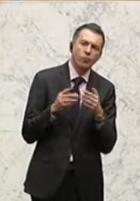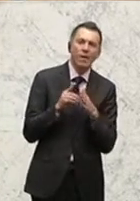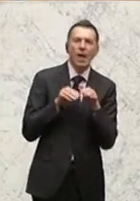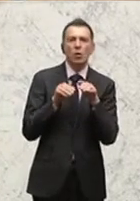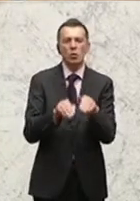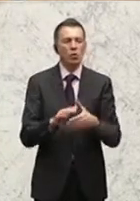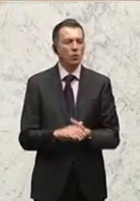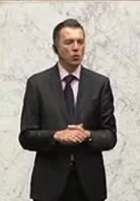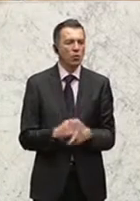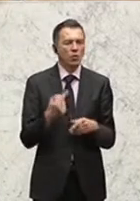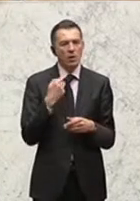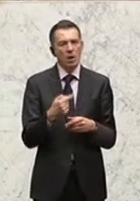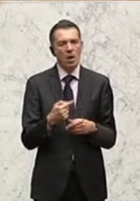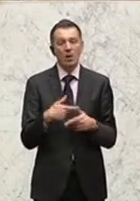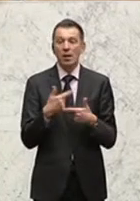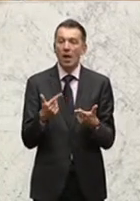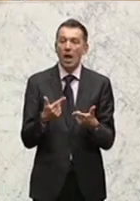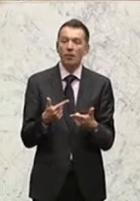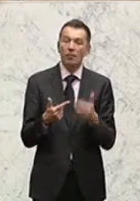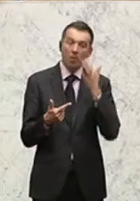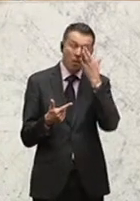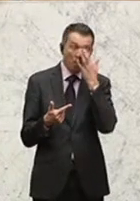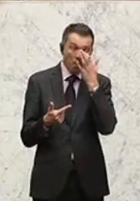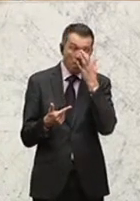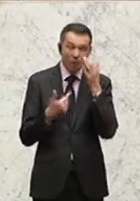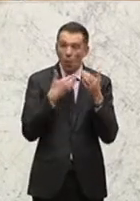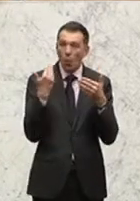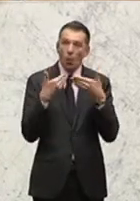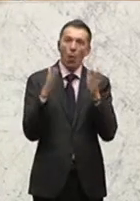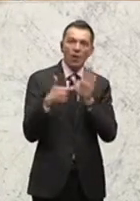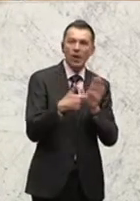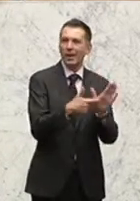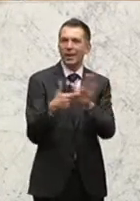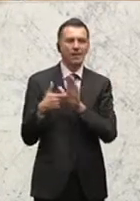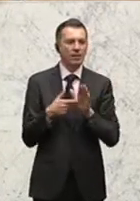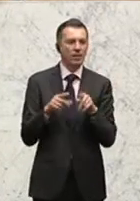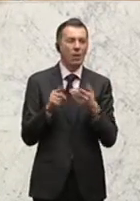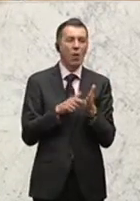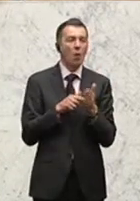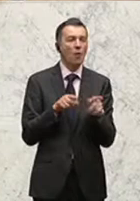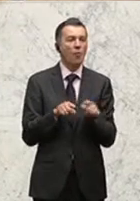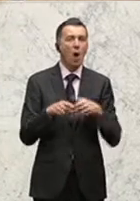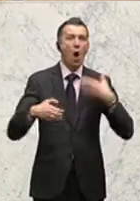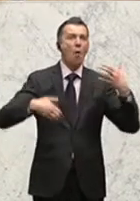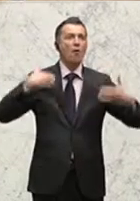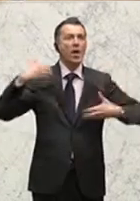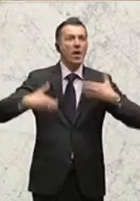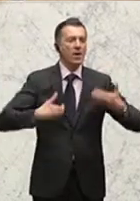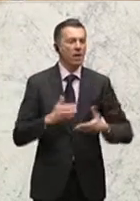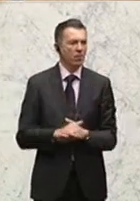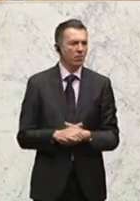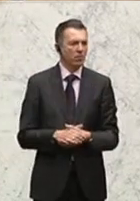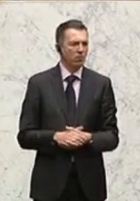Datenschutz, wenn wir sagen, hier darf das eine oder andere nicht an die Öffentlichkeit dringen, wo wir ja oft uns auch aufregen, ja,